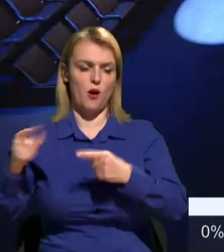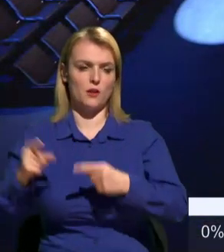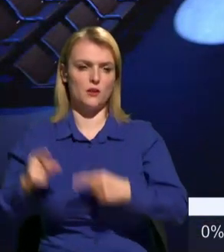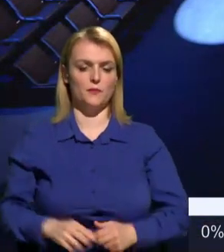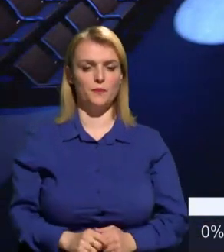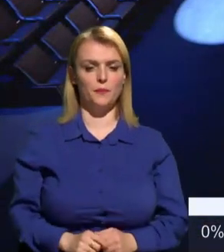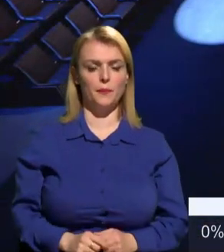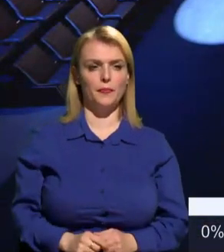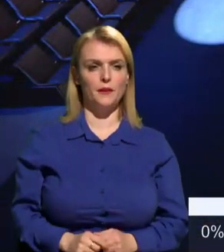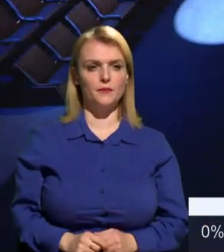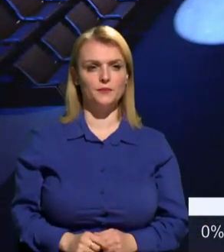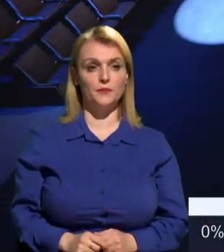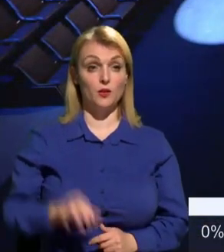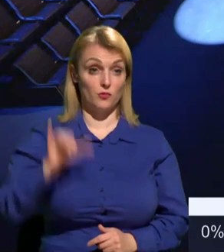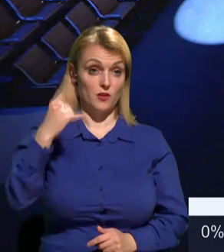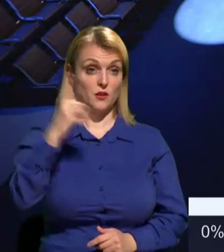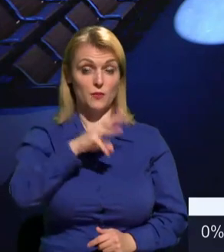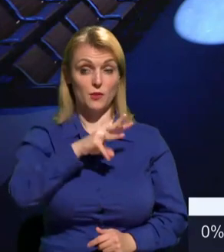a expirat.